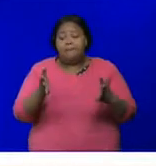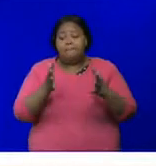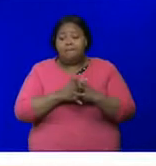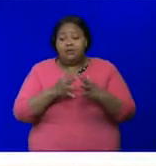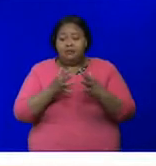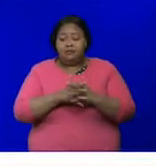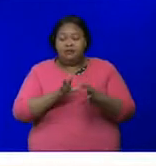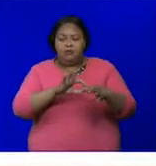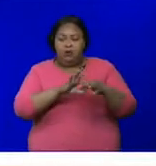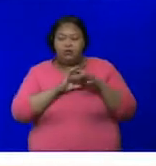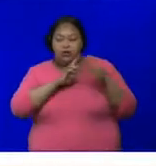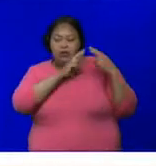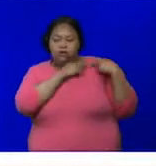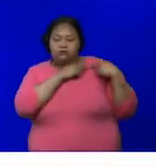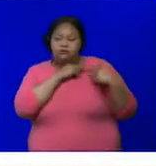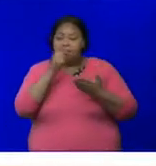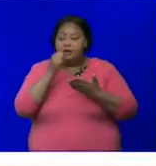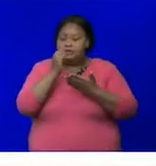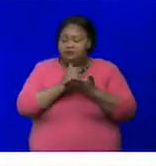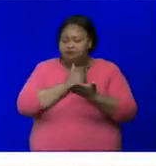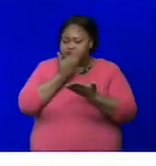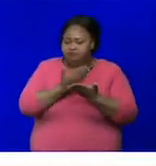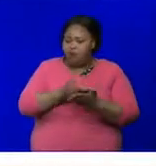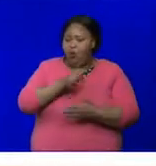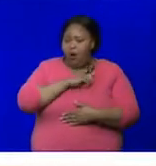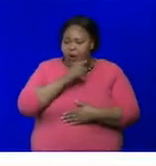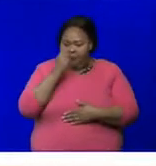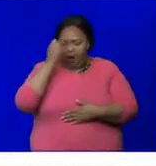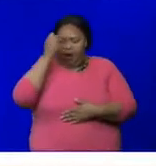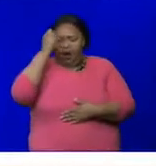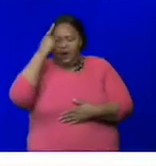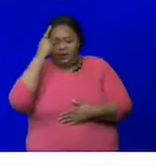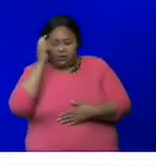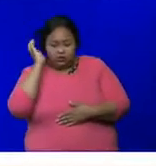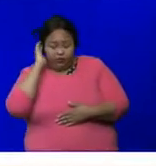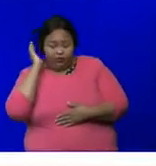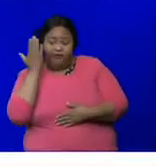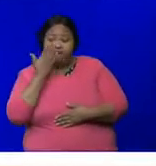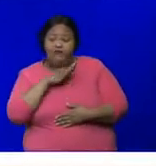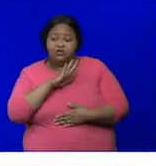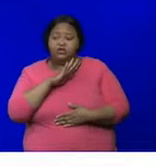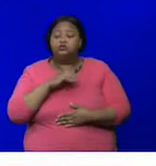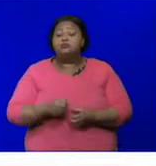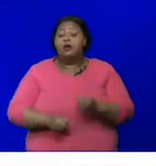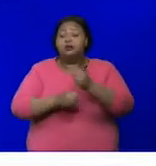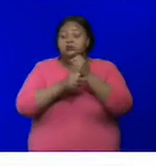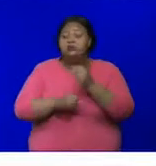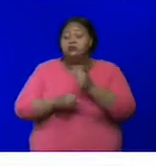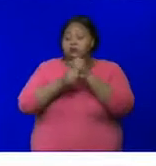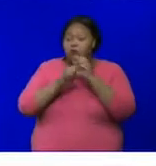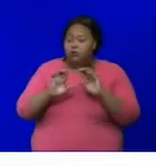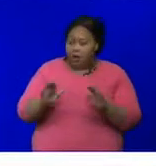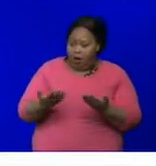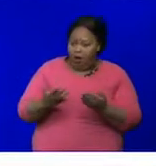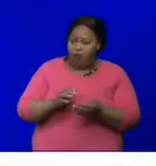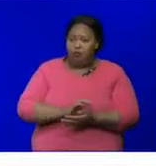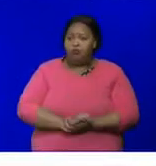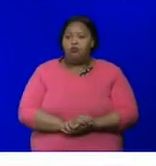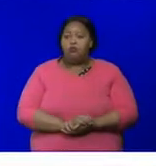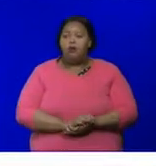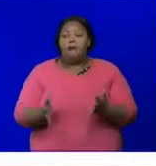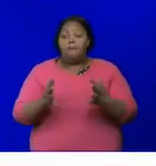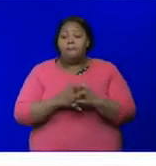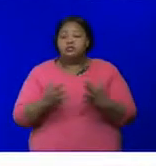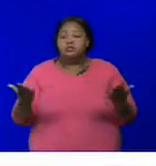yekuva kusebenta kwabo netidzingo tabo nekuthi bangabanjiswa kuphi. Umhlangano bobanjele ehotela laseSpine Lodge